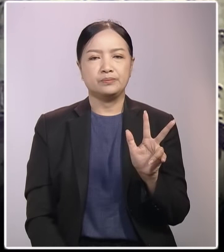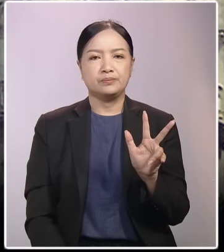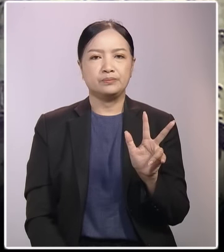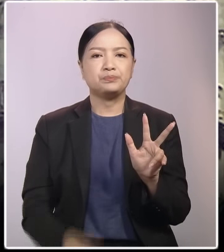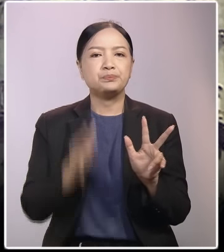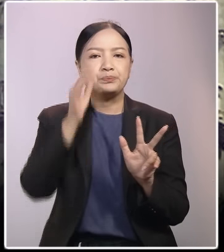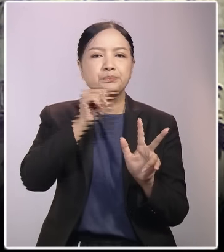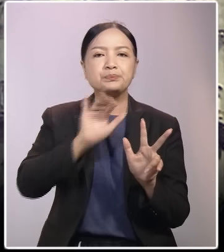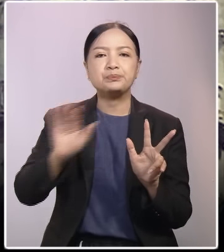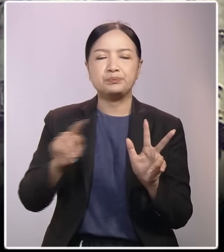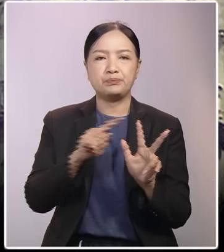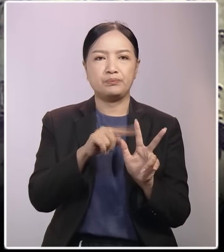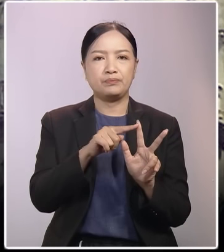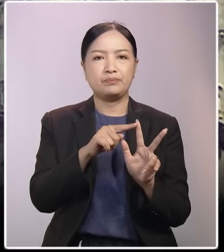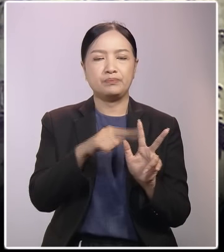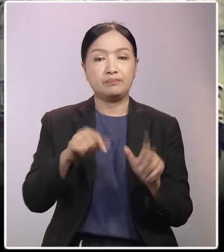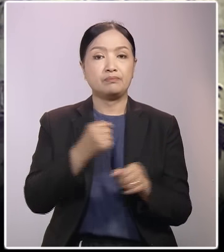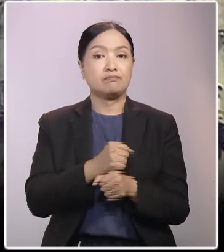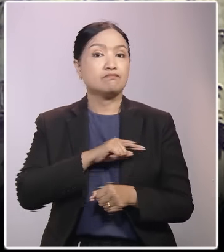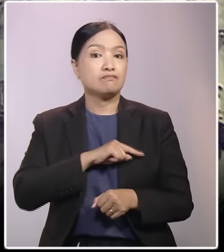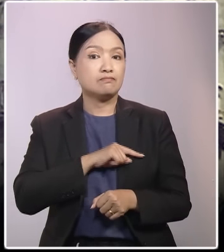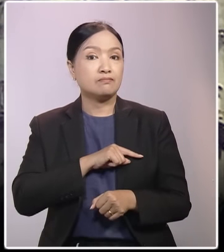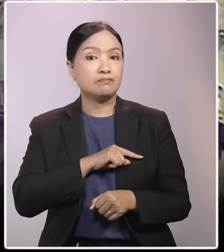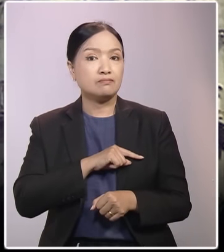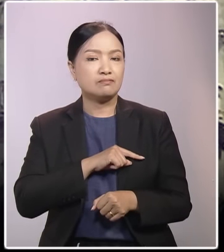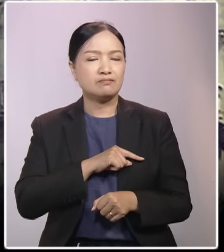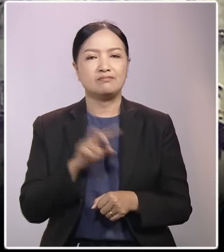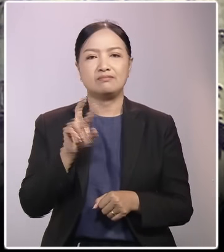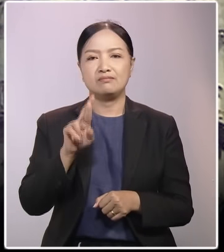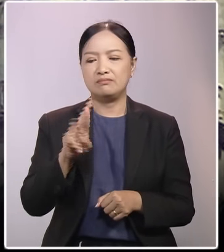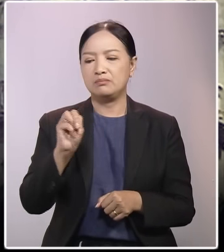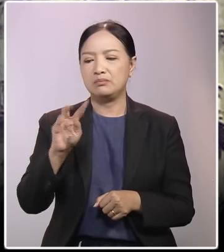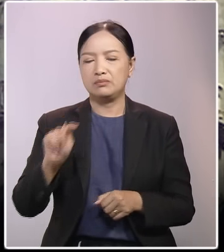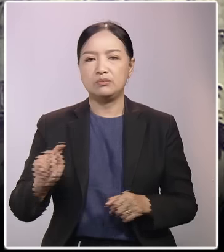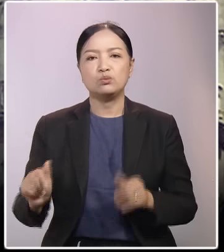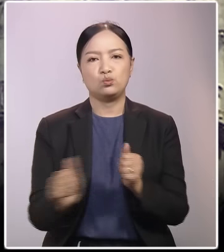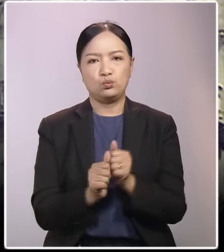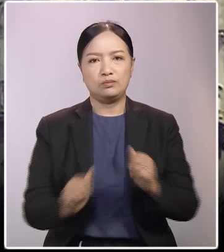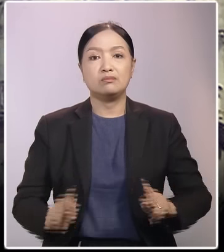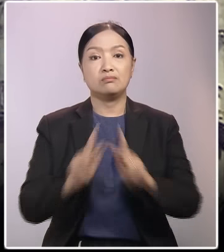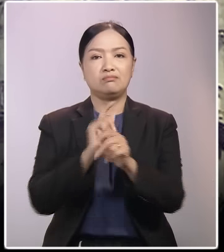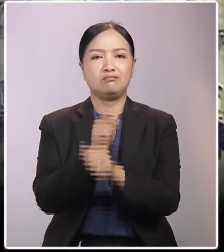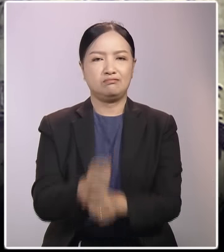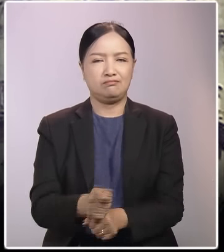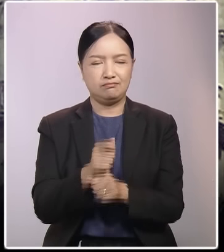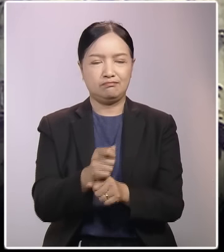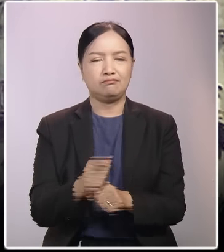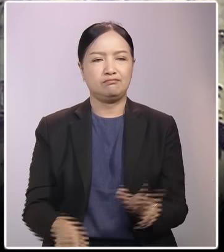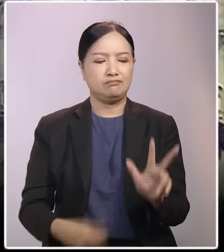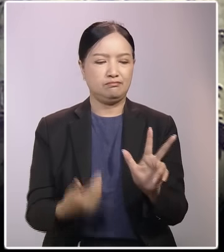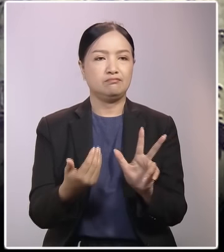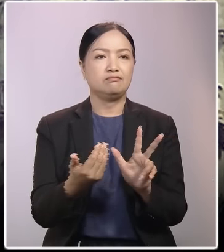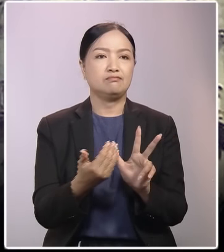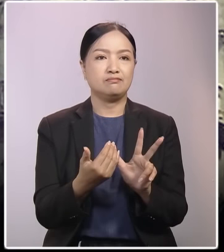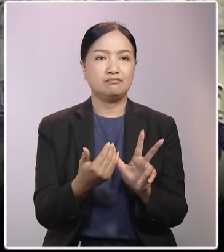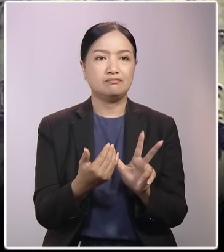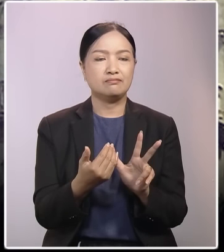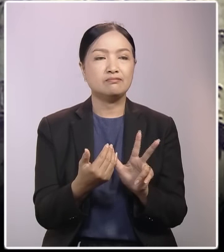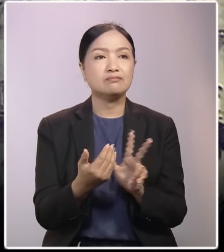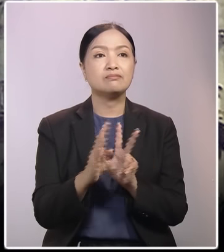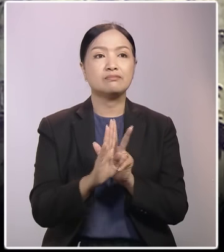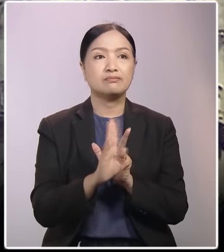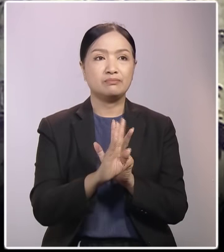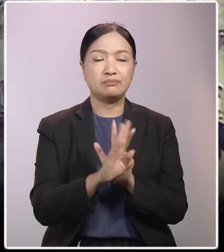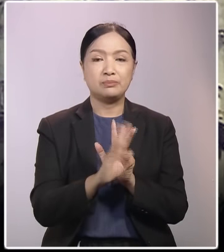คุณเป็นเป็นพ่อนะฮะจะมาทำหน้าที่เป็นรัฐมนตรีช่วยเกษตรนะคะและคุณอัคราพรหมเผ่านะฮะ